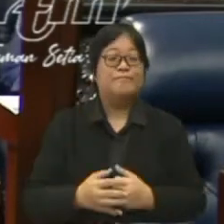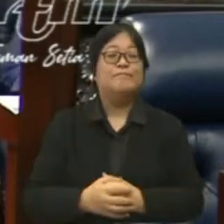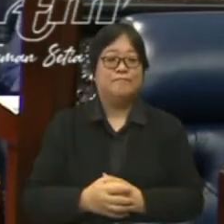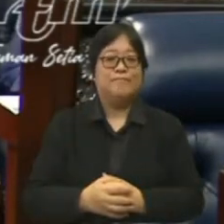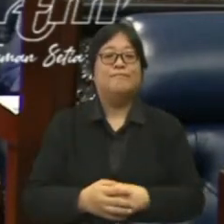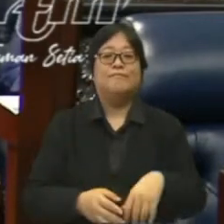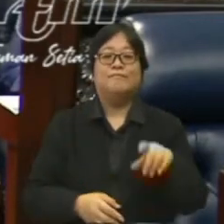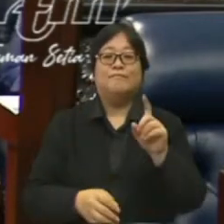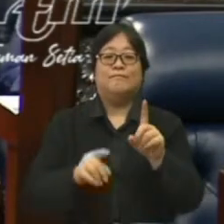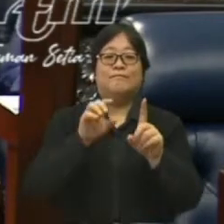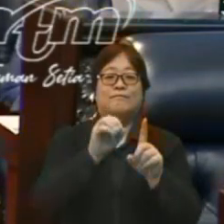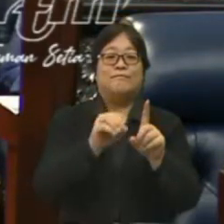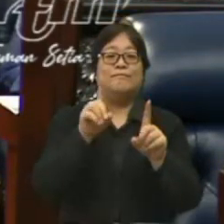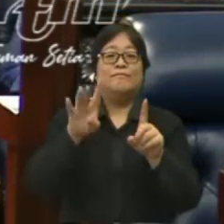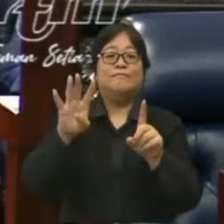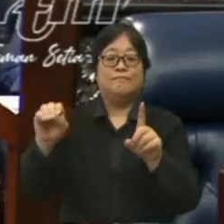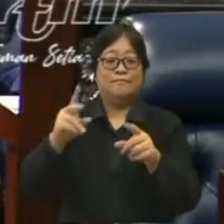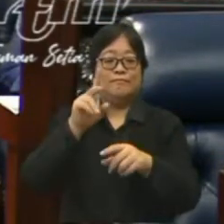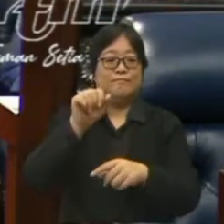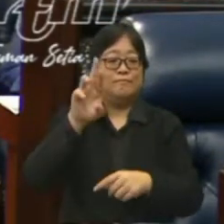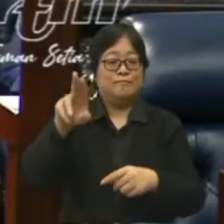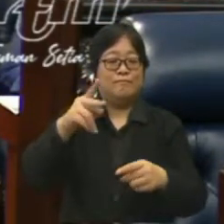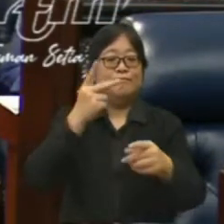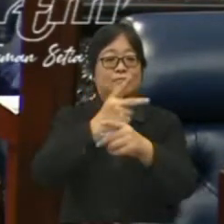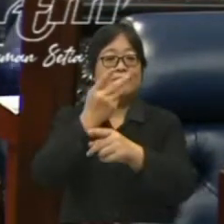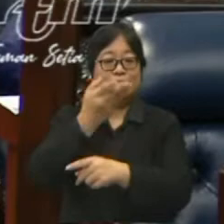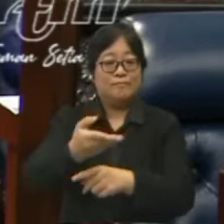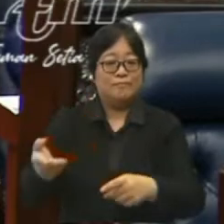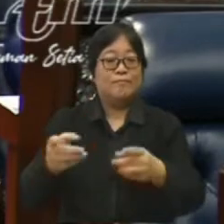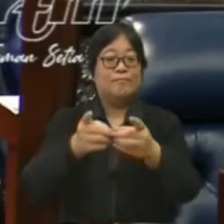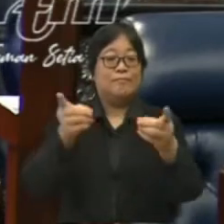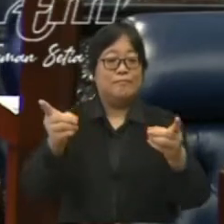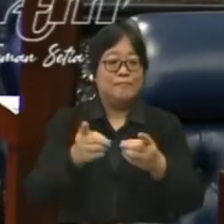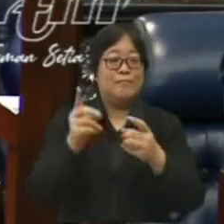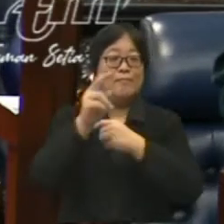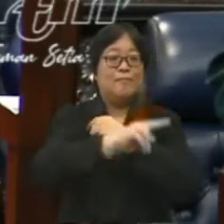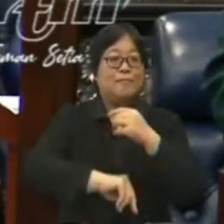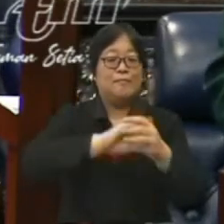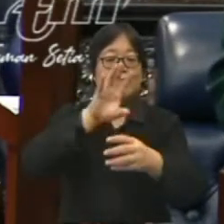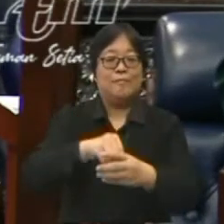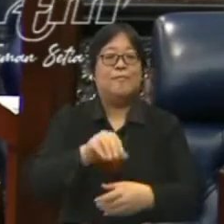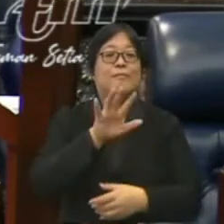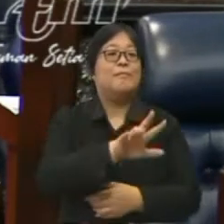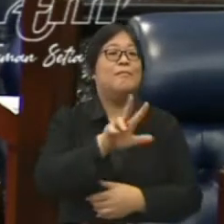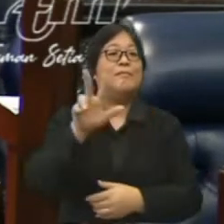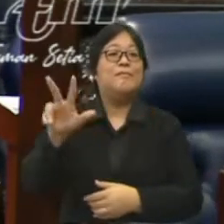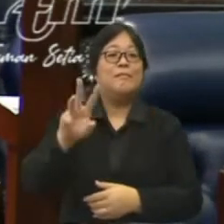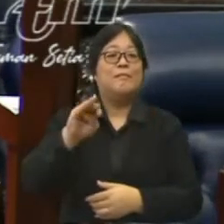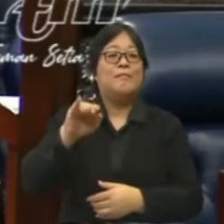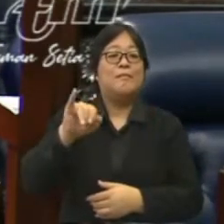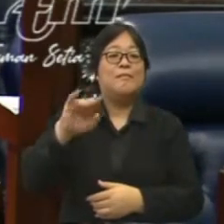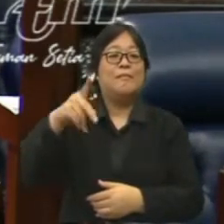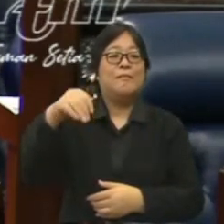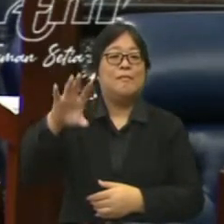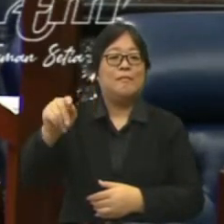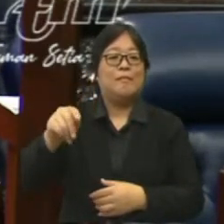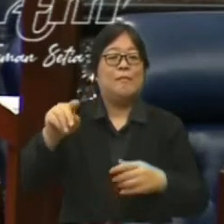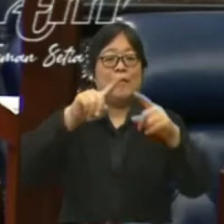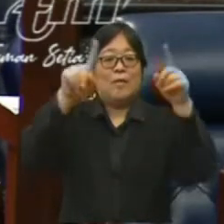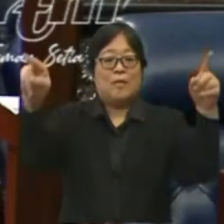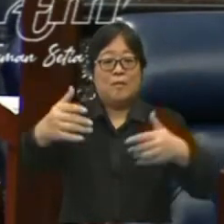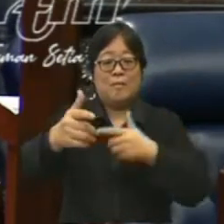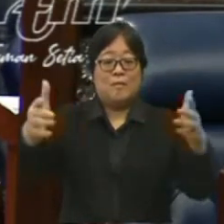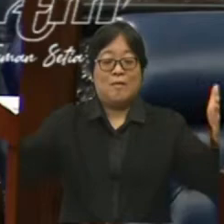14 misalnya di peringkat negeri dan daerah termasuk 53 buah mini Depok container